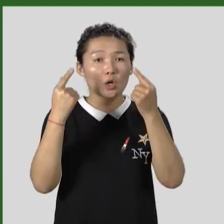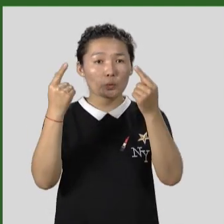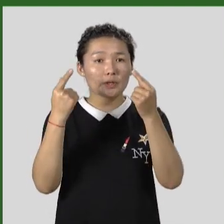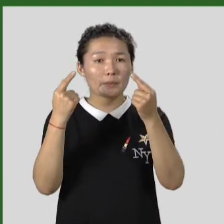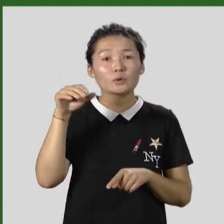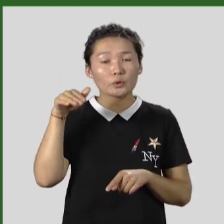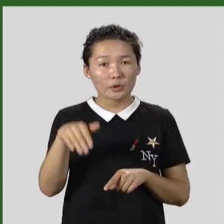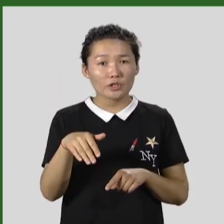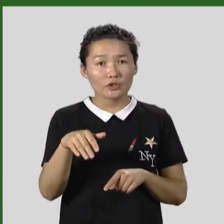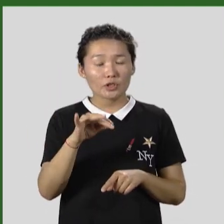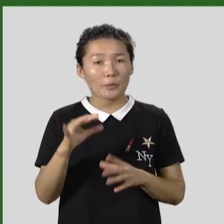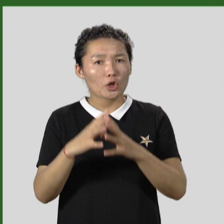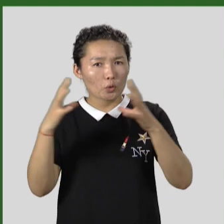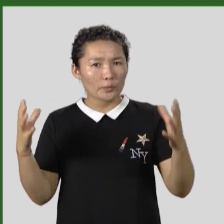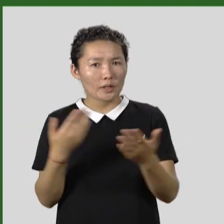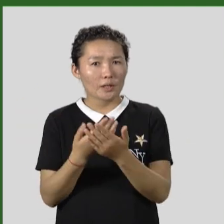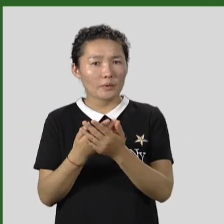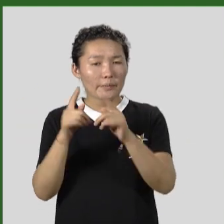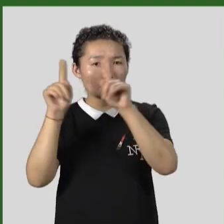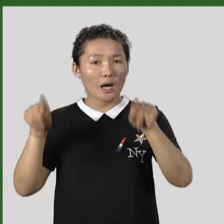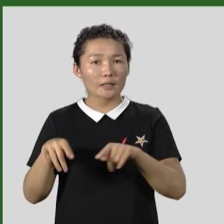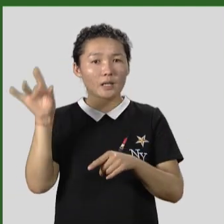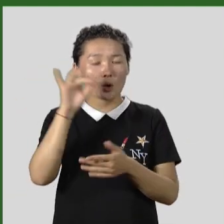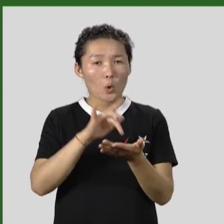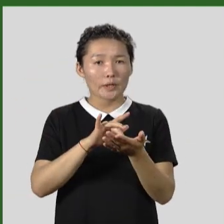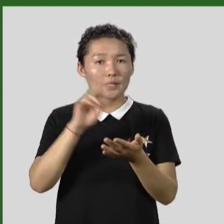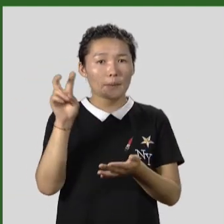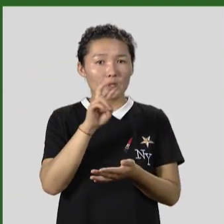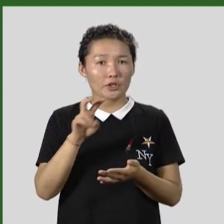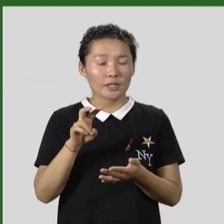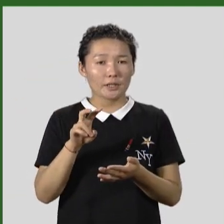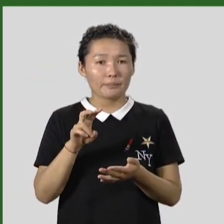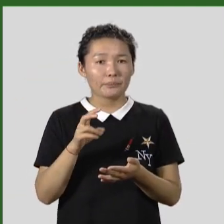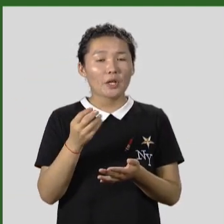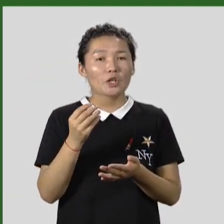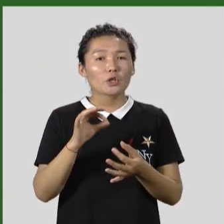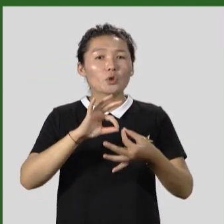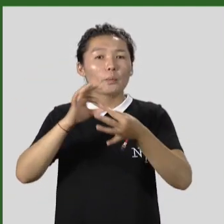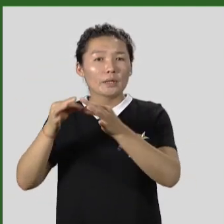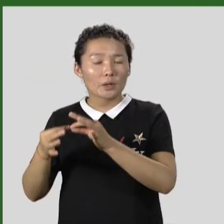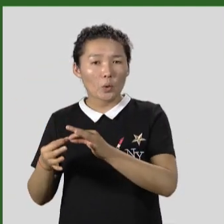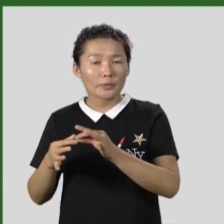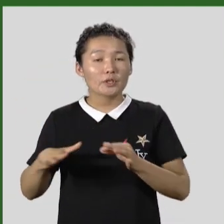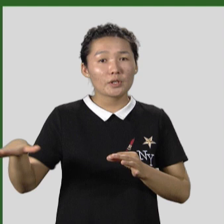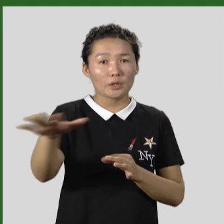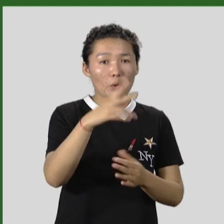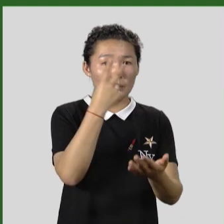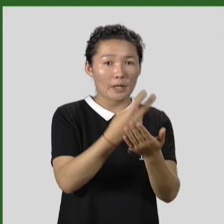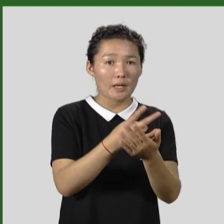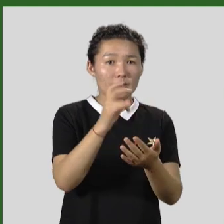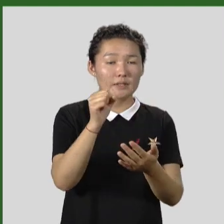Крупномасштабные карты, например, карта города Бишкек. Наиболее подробно территория показывается